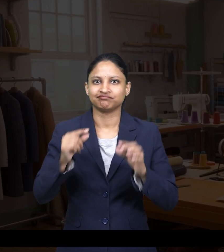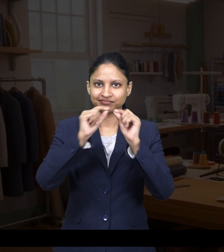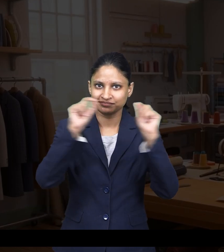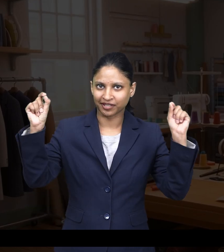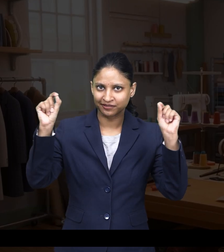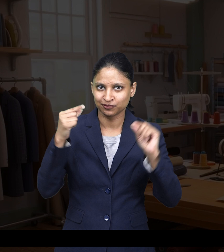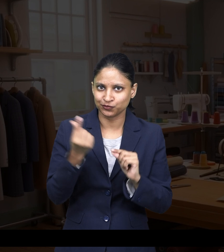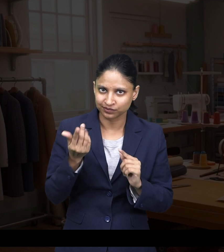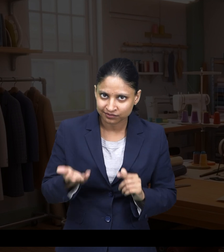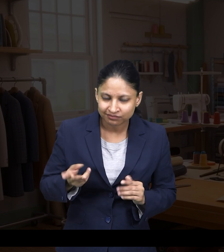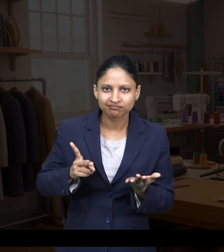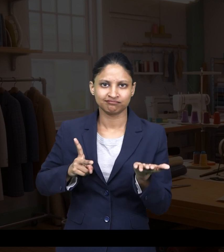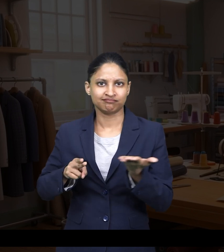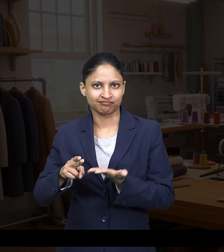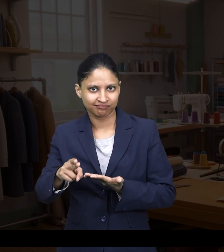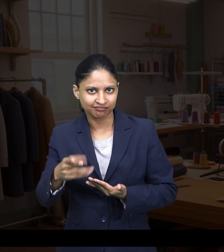धागा,